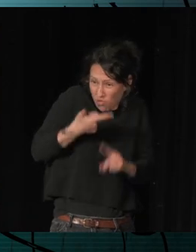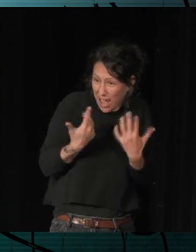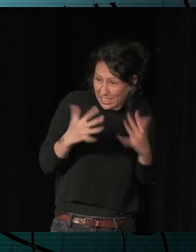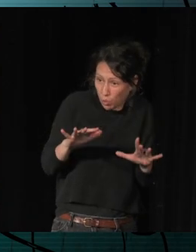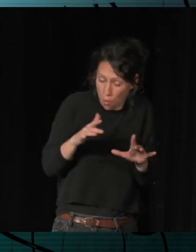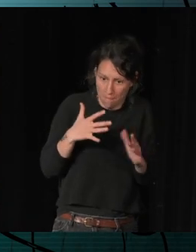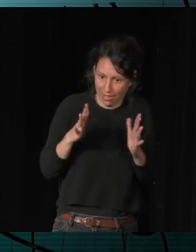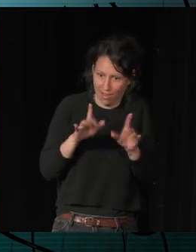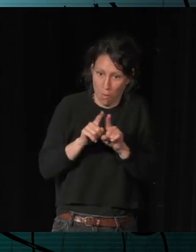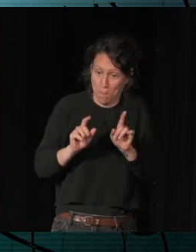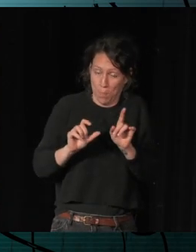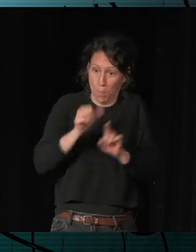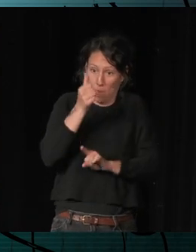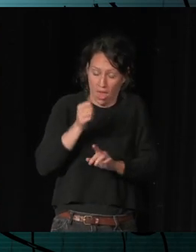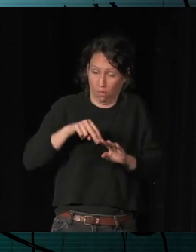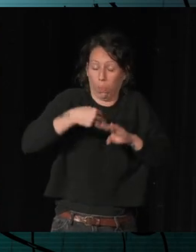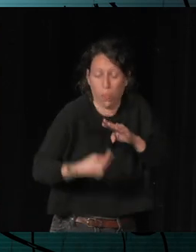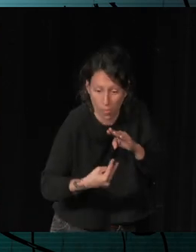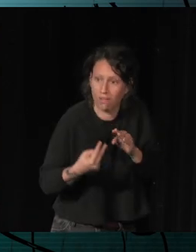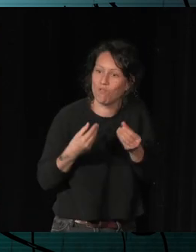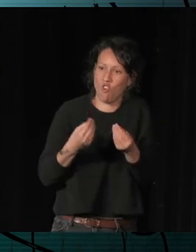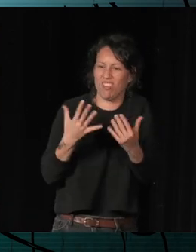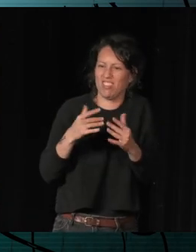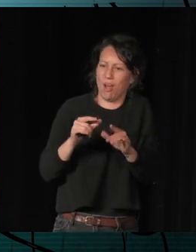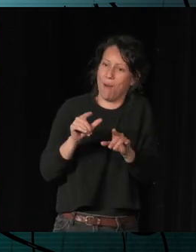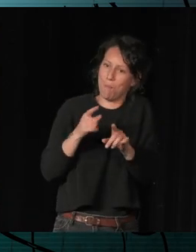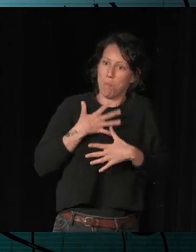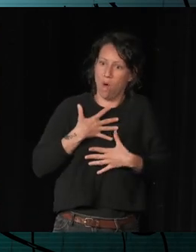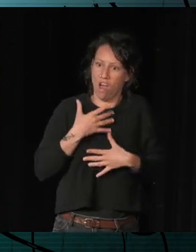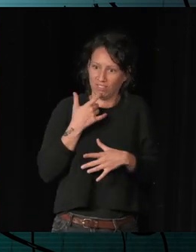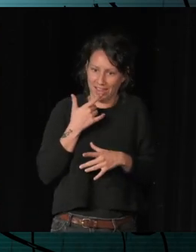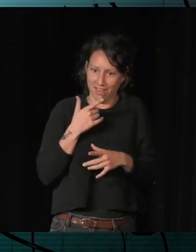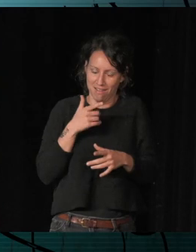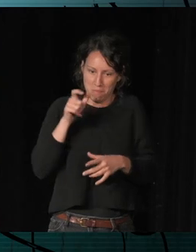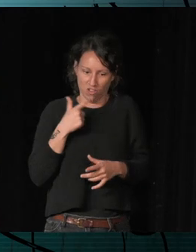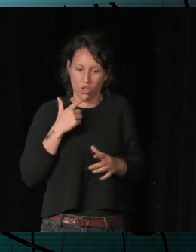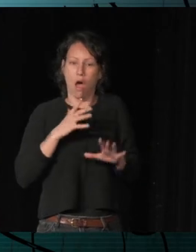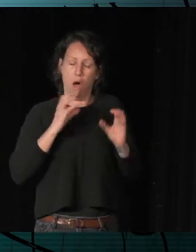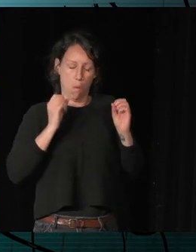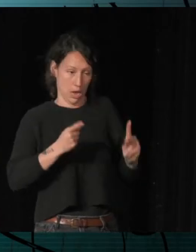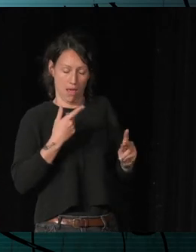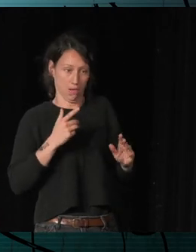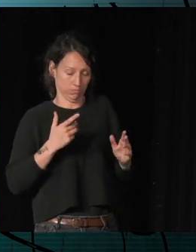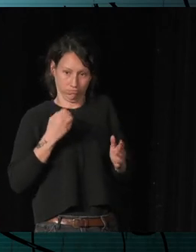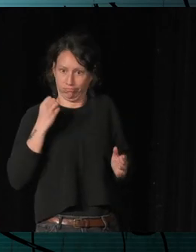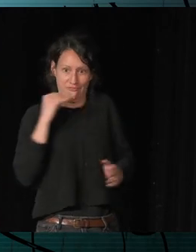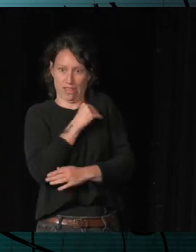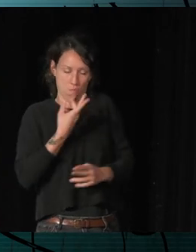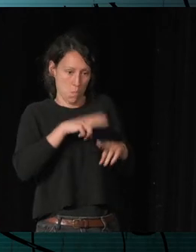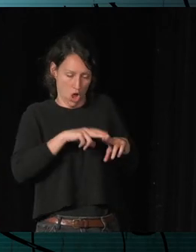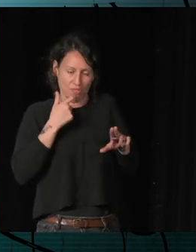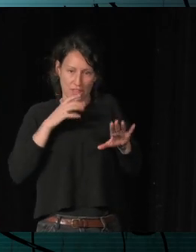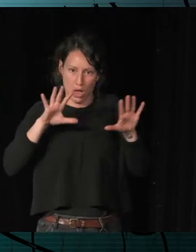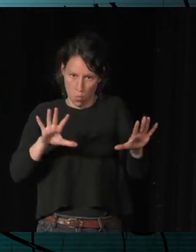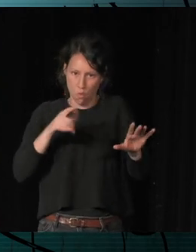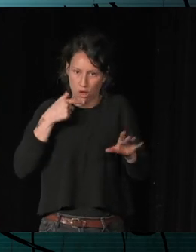mais ça n'arrive qu'une fois mais c'est ce que je voulais faire je voulais instaurer une sorte d'iner ctitude permanente c'est-à-dire qu'en gros tu vas te déplacer mais maintenant tu vas